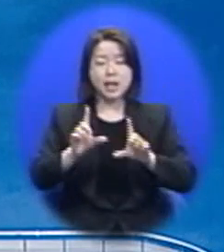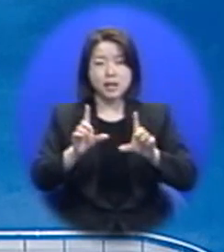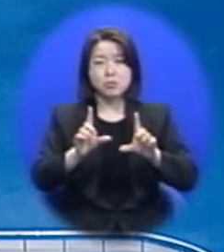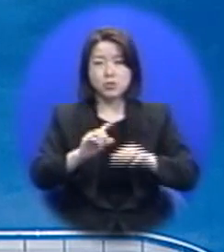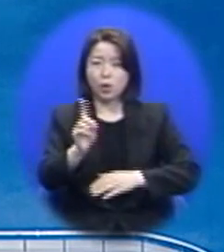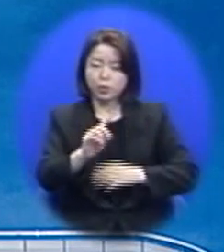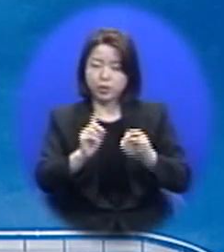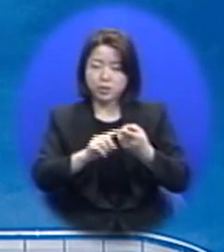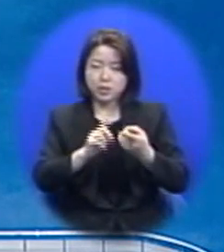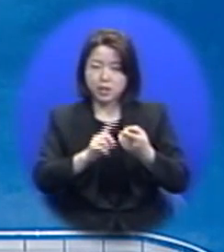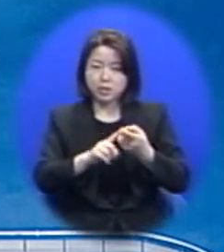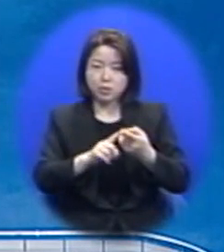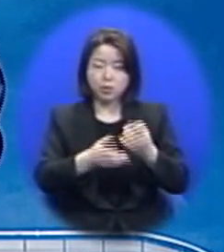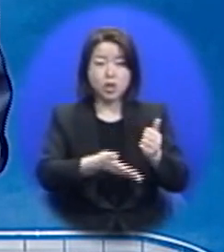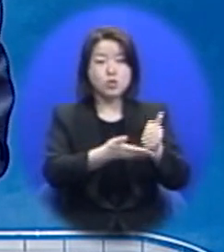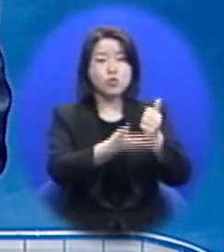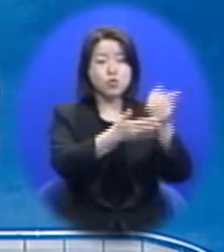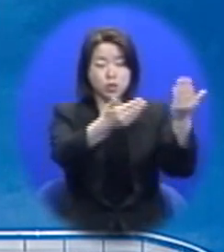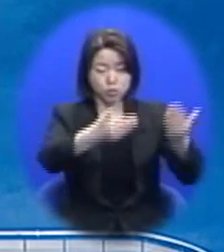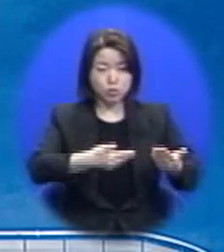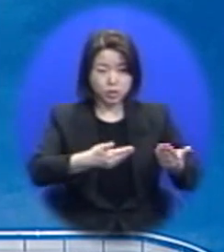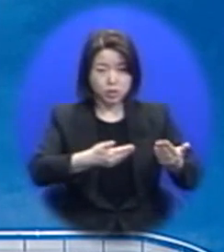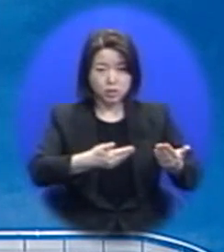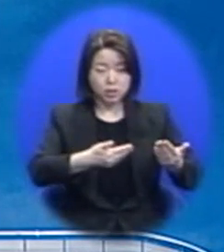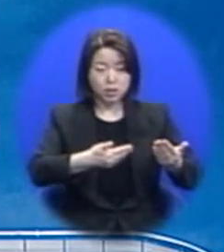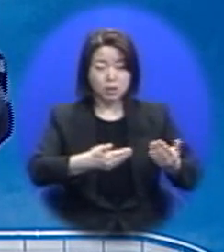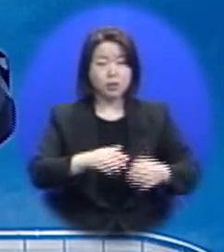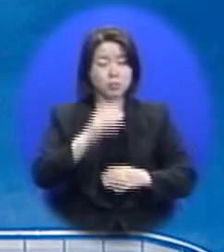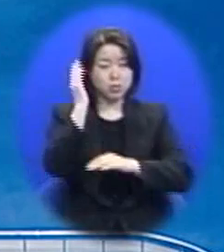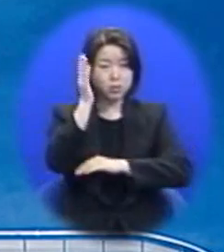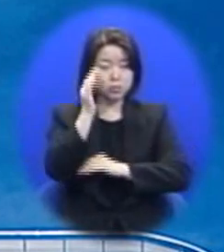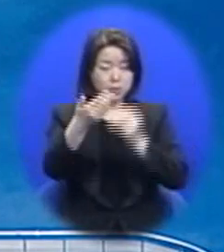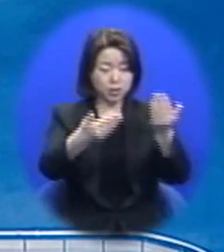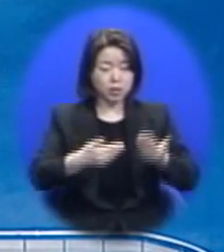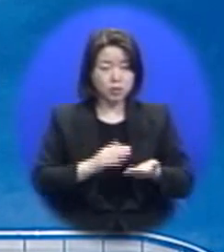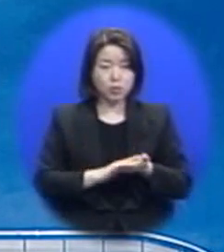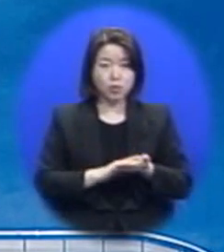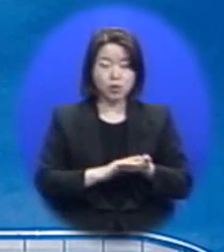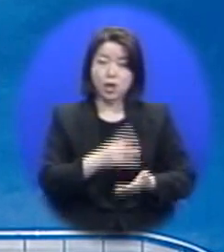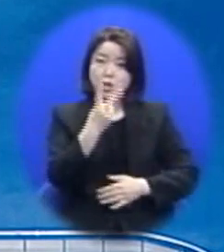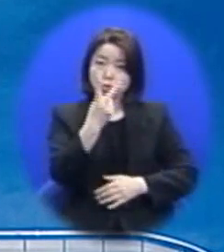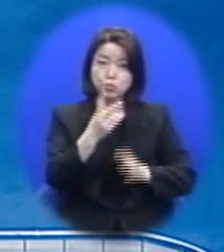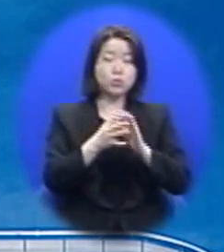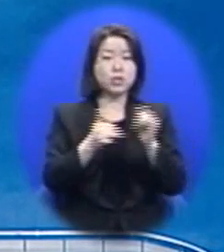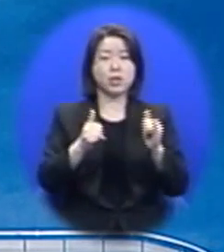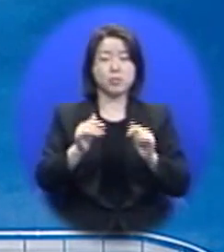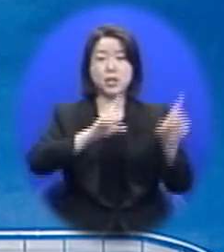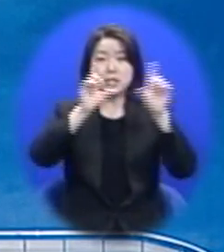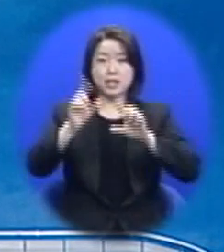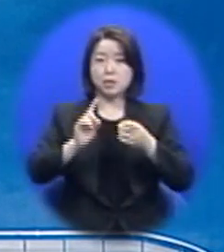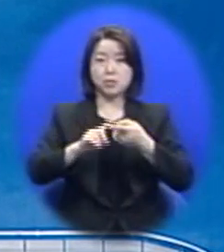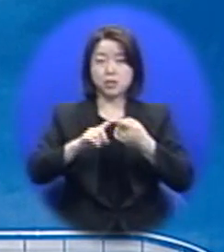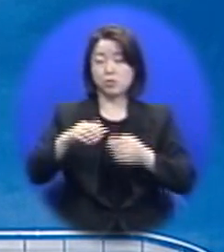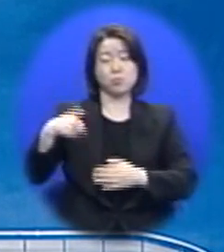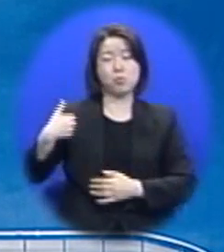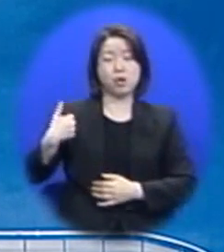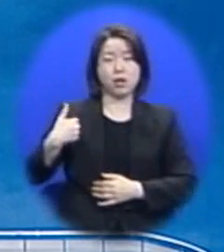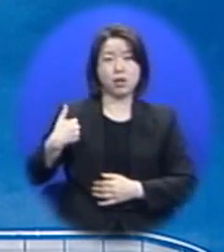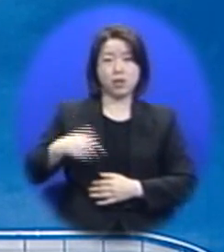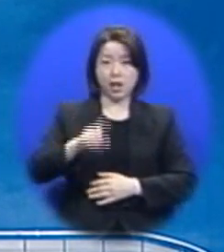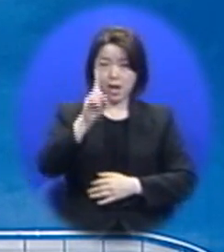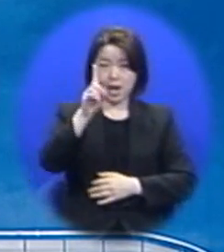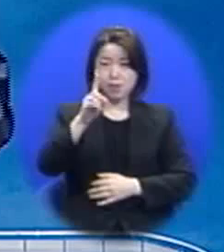설명해 주시기 바랍니다. 그런데 두 분은 자기가 추천한 목사님의 삶에 대해서 알지를 못해서 한